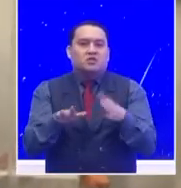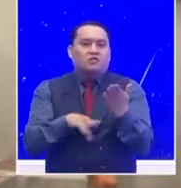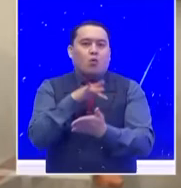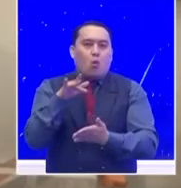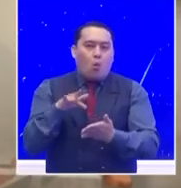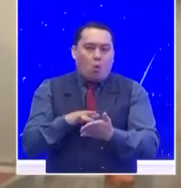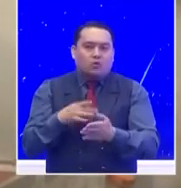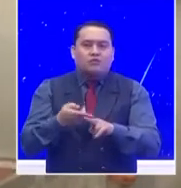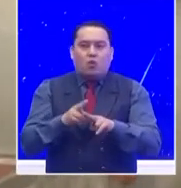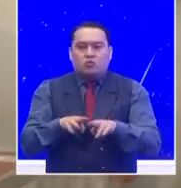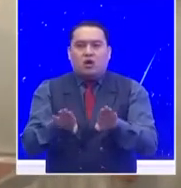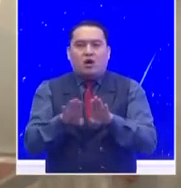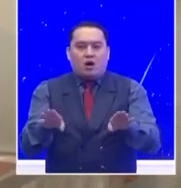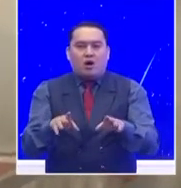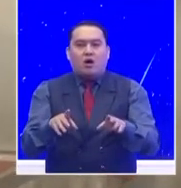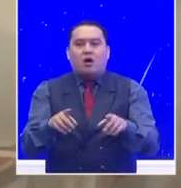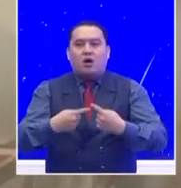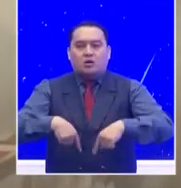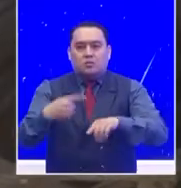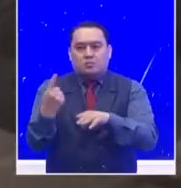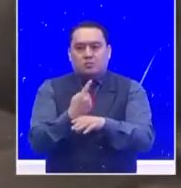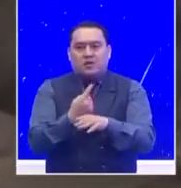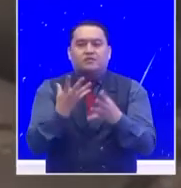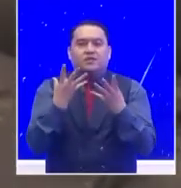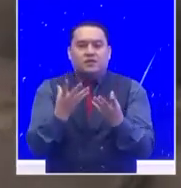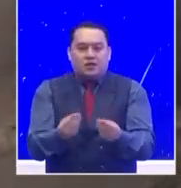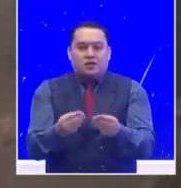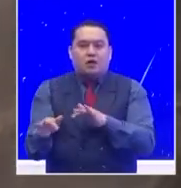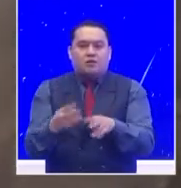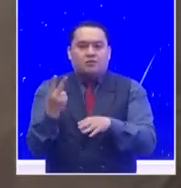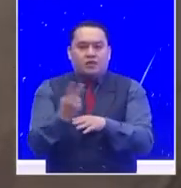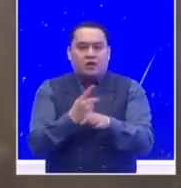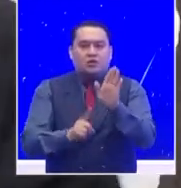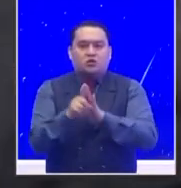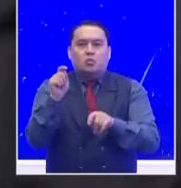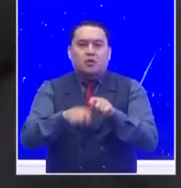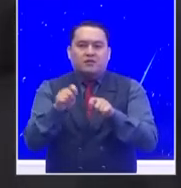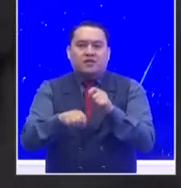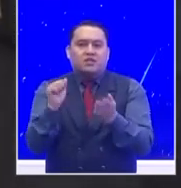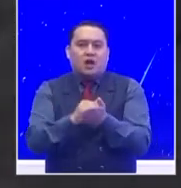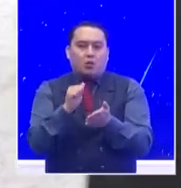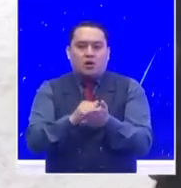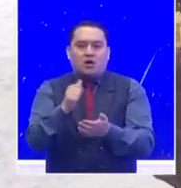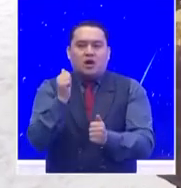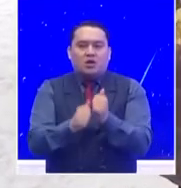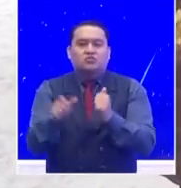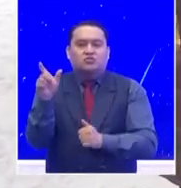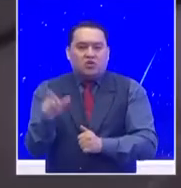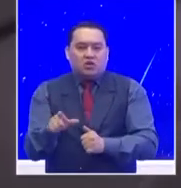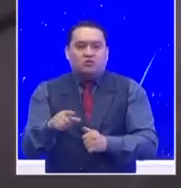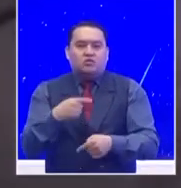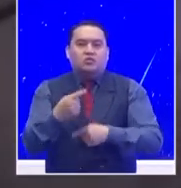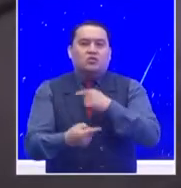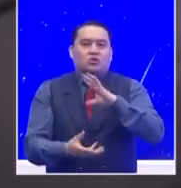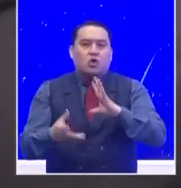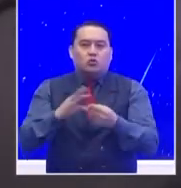города. С такой ситуацией организаторы столкнулись в первый день акции. На второй начали проверять документы каждого гражданина, чтобы